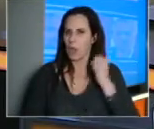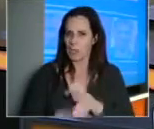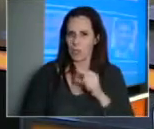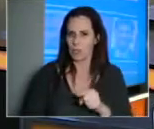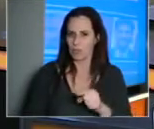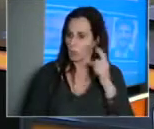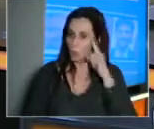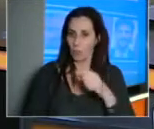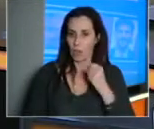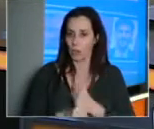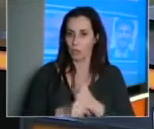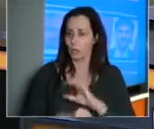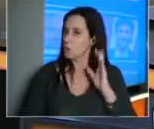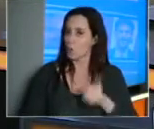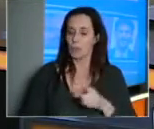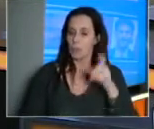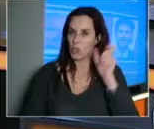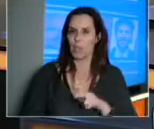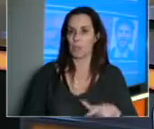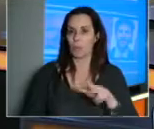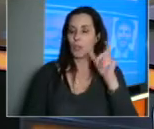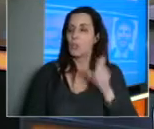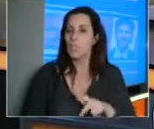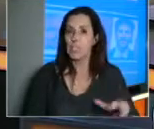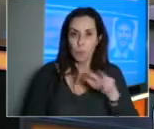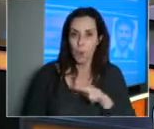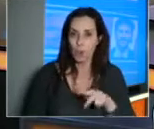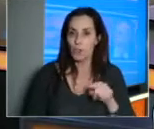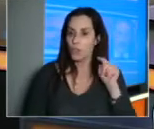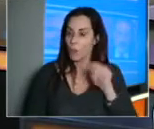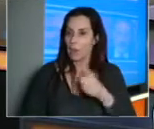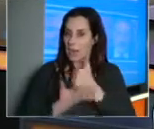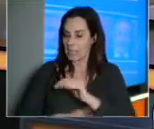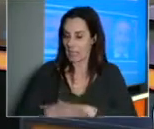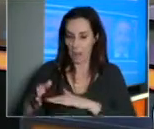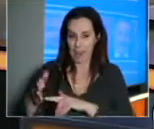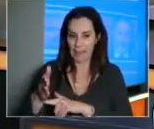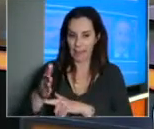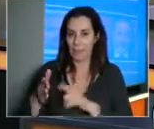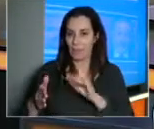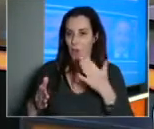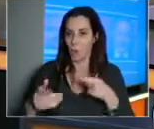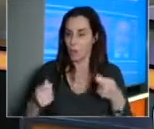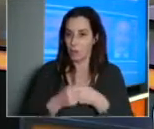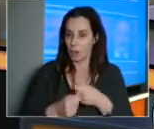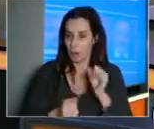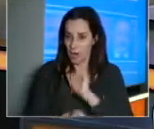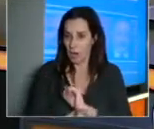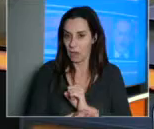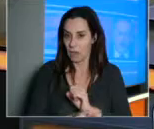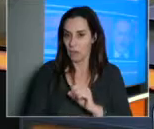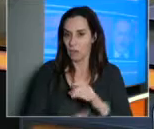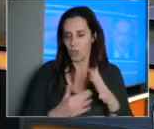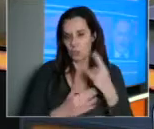את זה. אני חושבת שהוא עשה את מה שנדרש מאיש ציבור. איש ציבור שמגיע לייצג את הימין ולא היה לו מגע עם השב"ס בתקופת